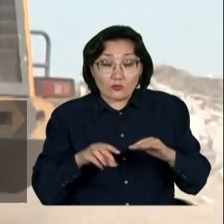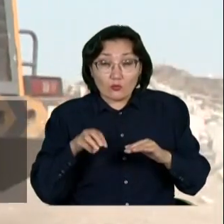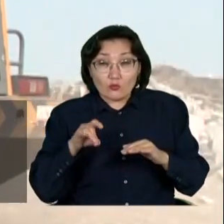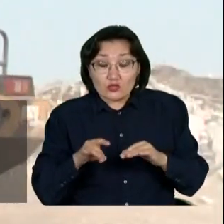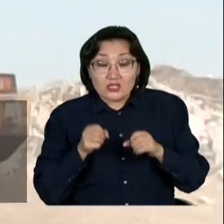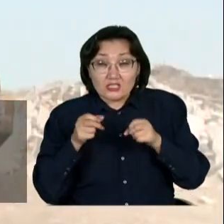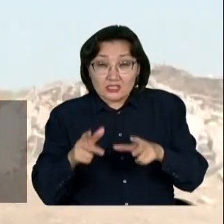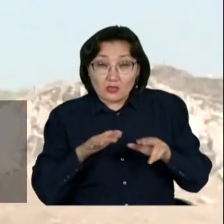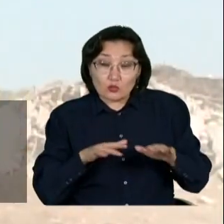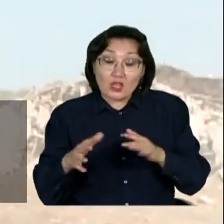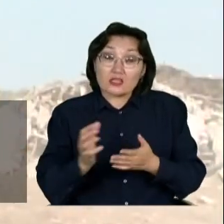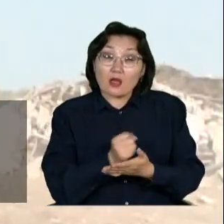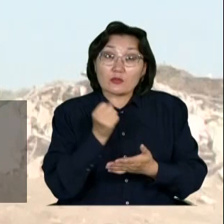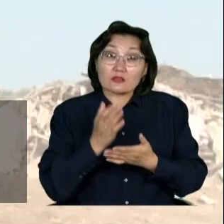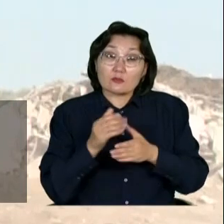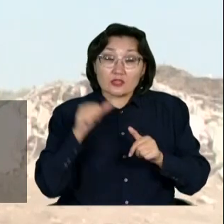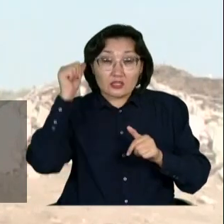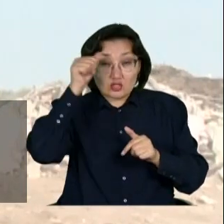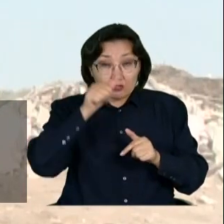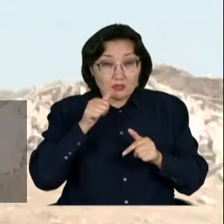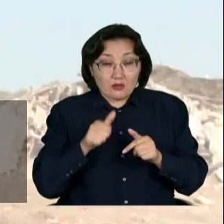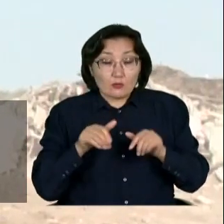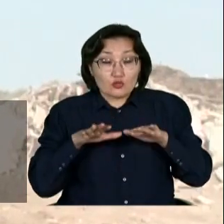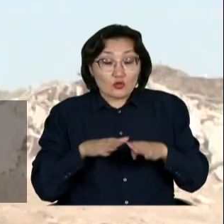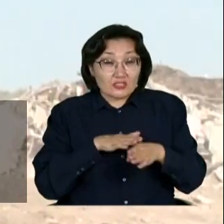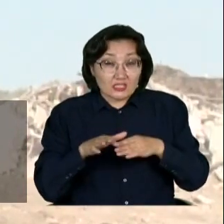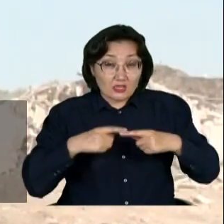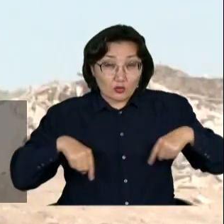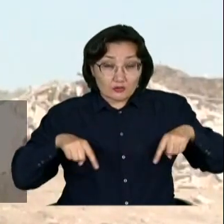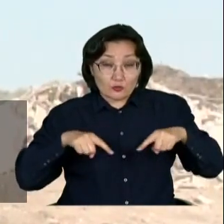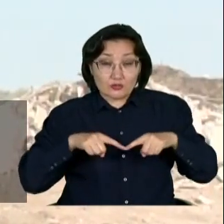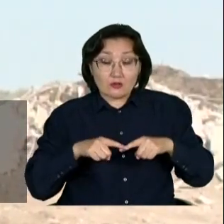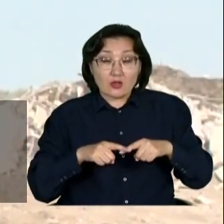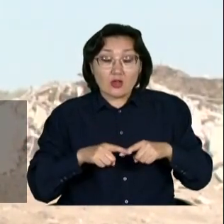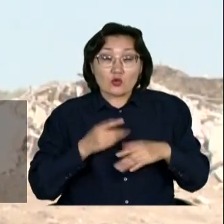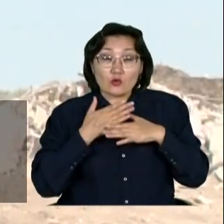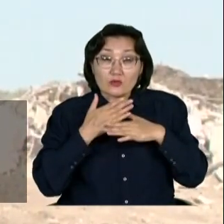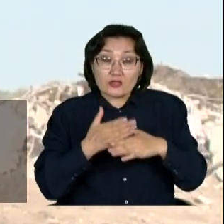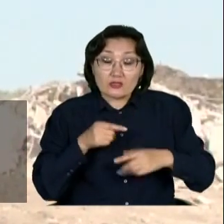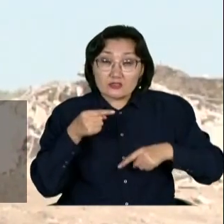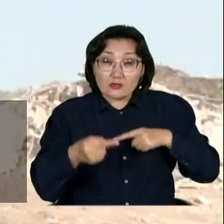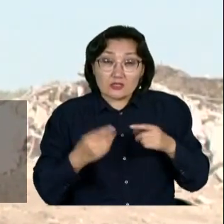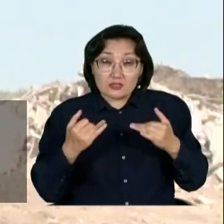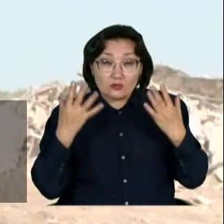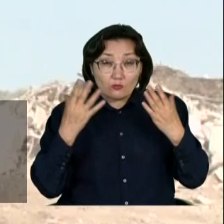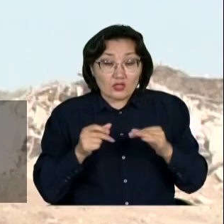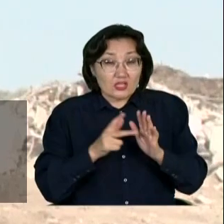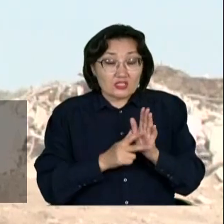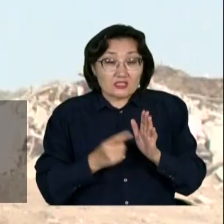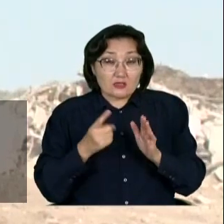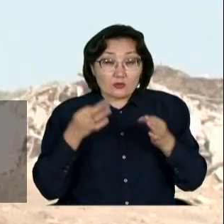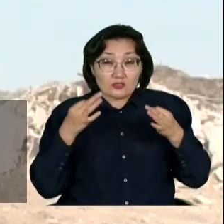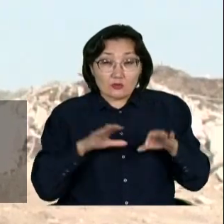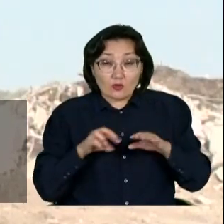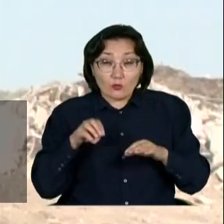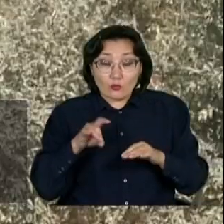анықталды. Биылғы жылы жергілікті атқарушы органдардың күшімен қазіргі таңда 81 рұқсатсыз